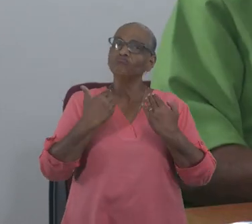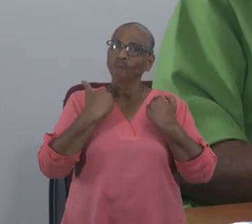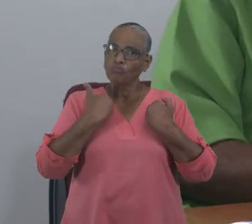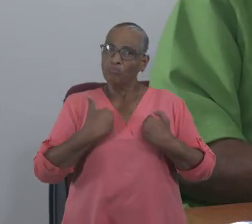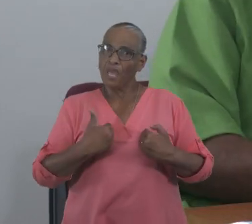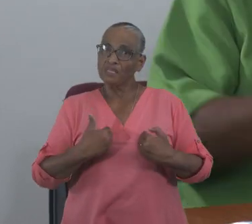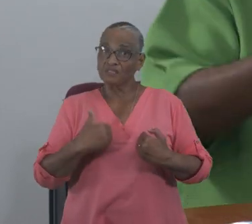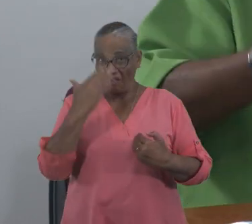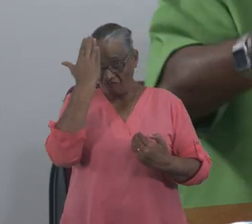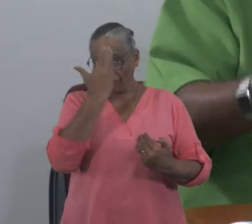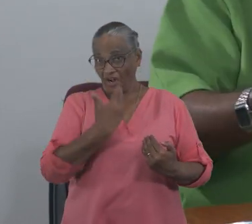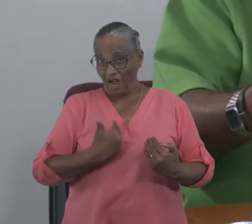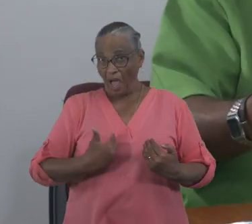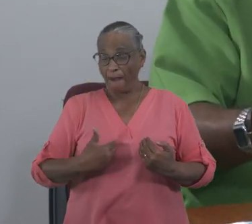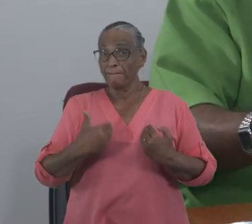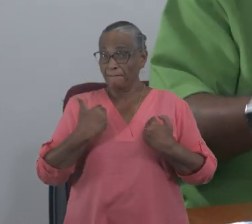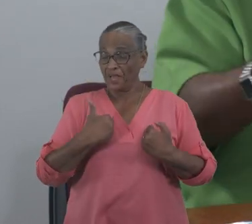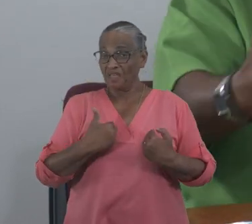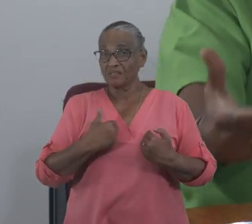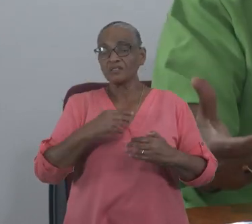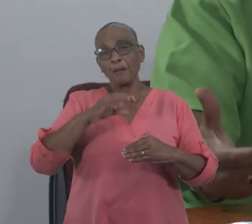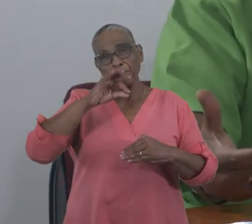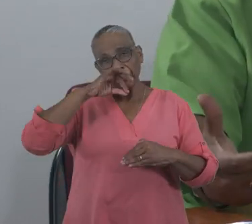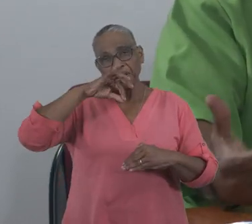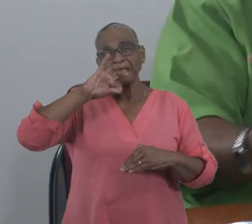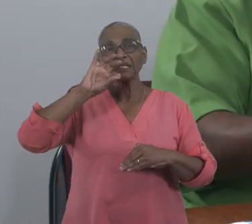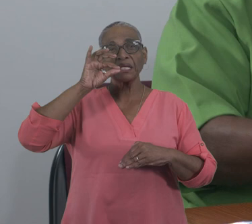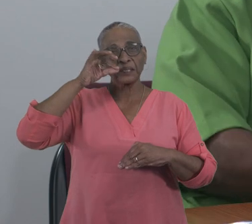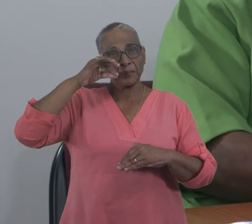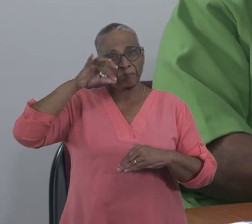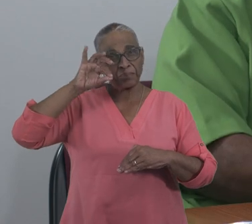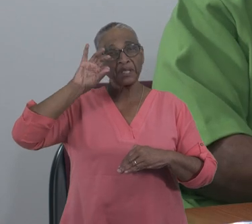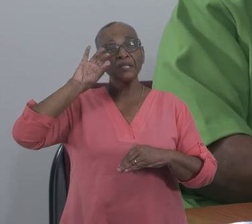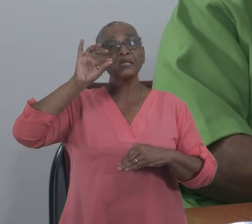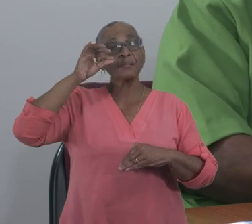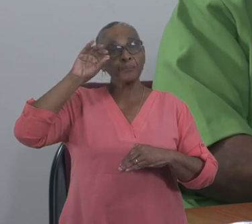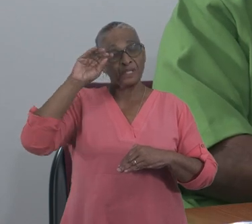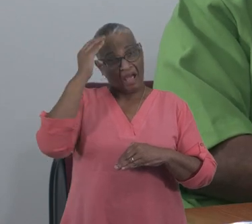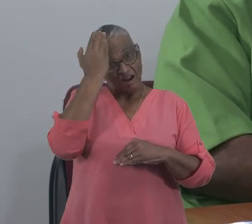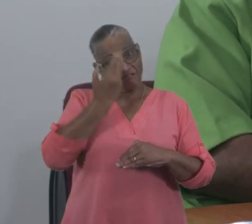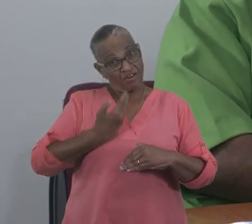herstel, hè? Ja. A kans de baka dat de man kies aan beroerte? Ja,